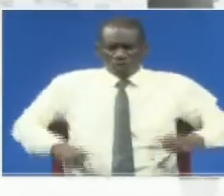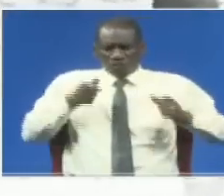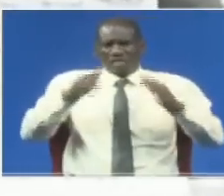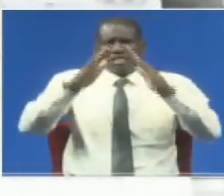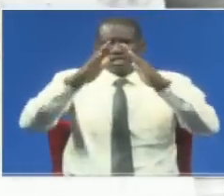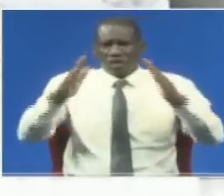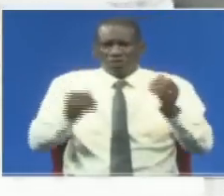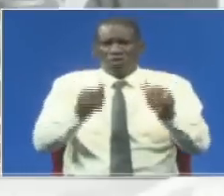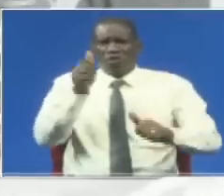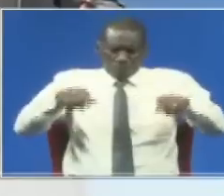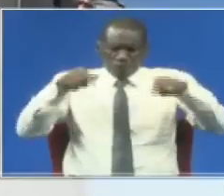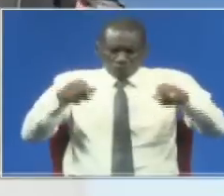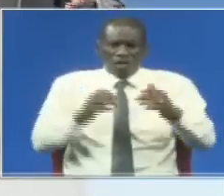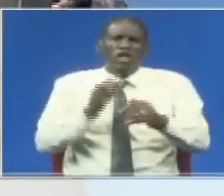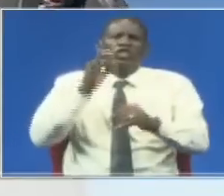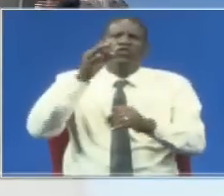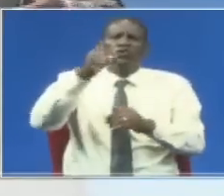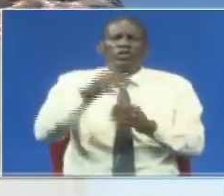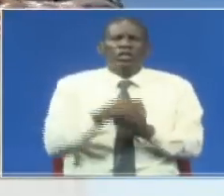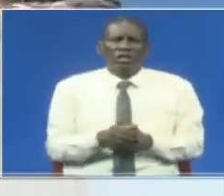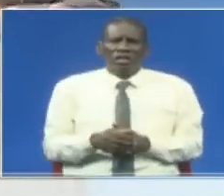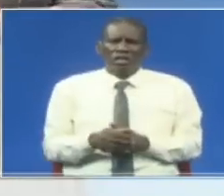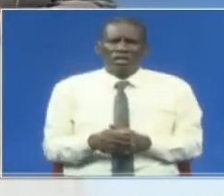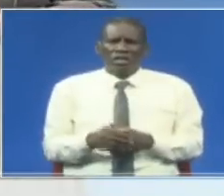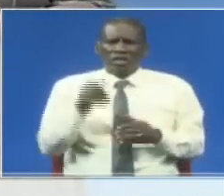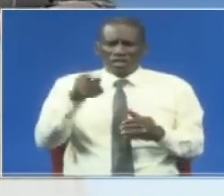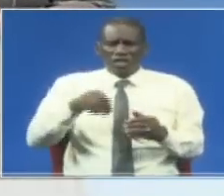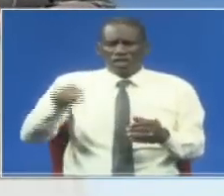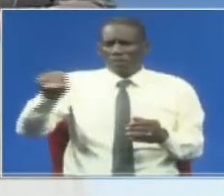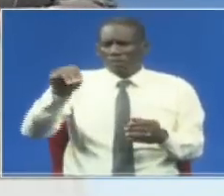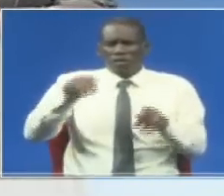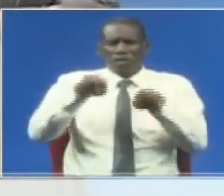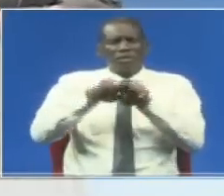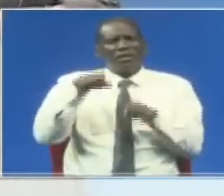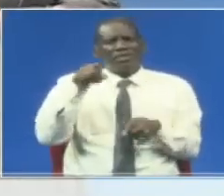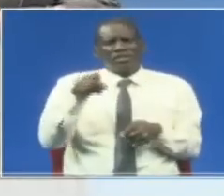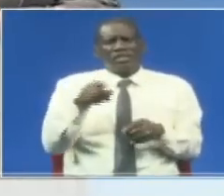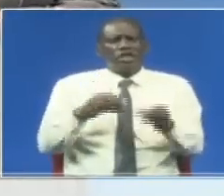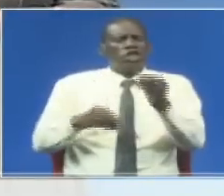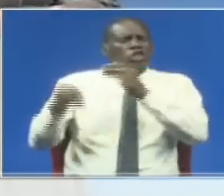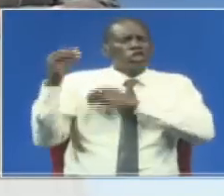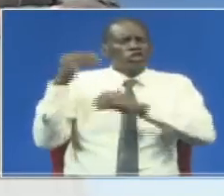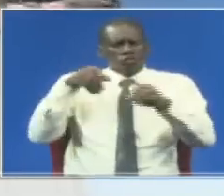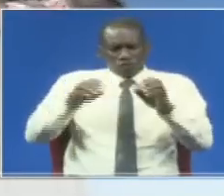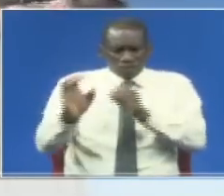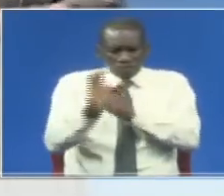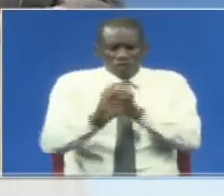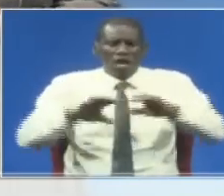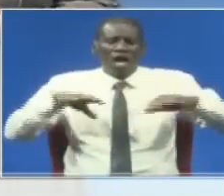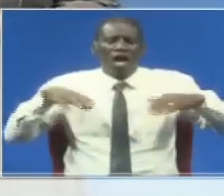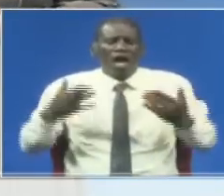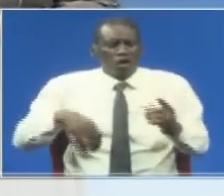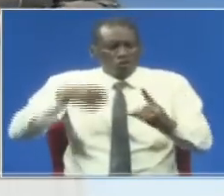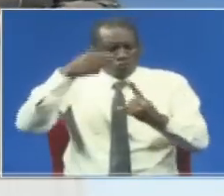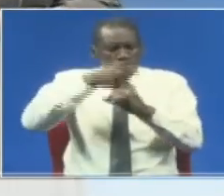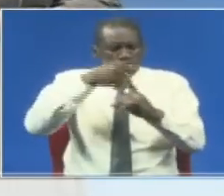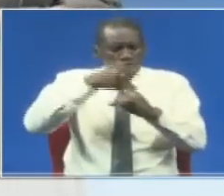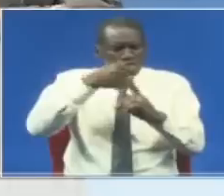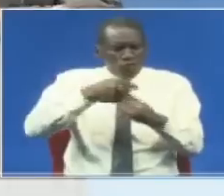vya sasa na vijavyo katika makavazi ya aina hii, historia ya taifa hili, jinsi tulivyopigana na